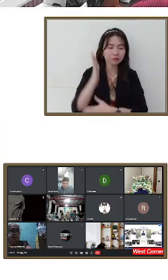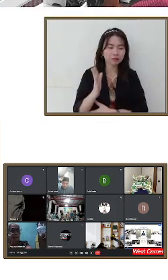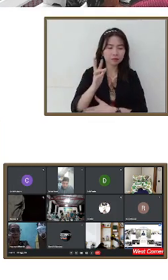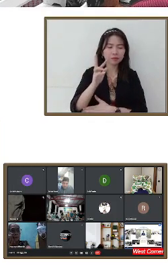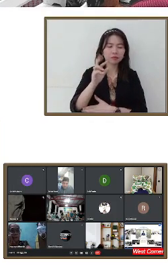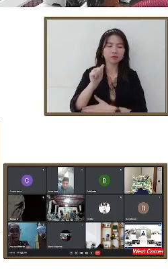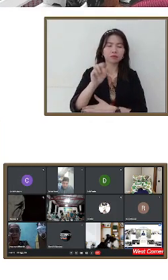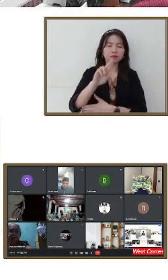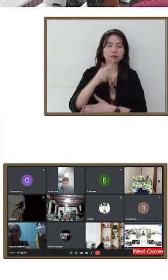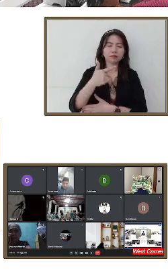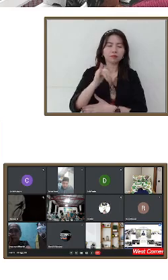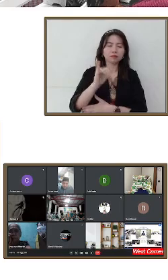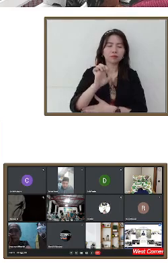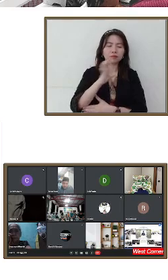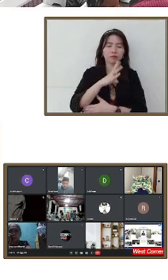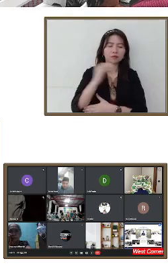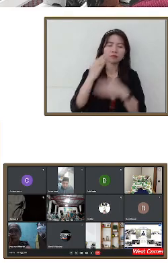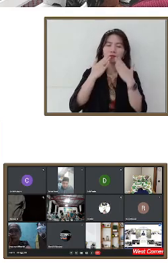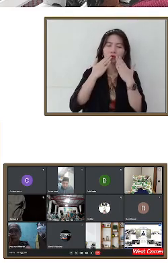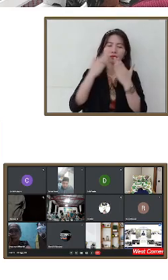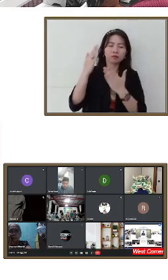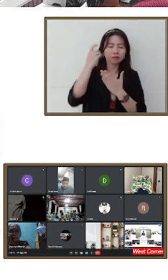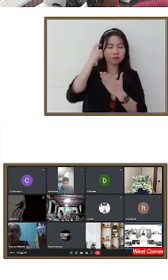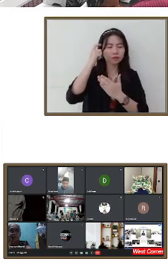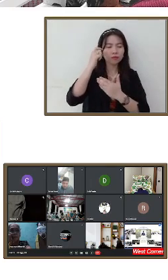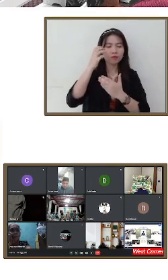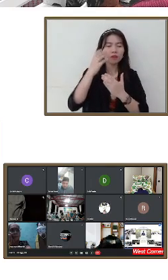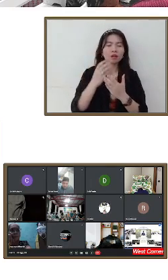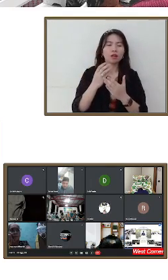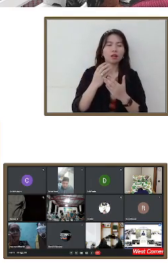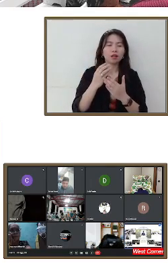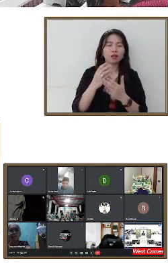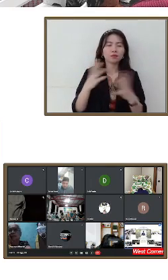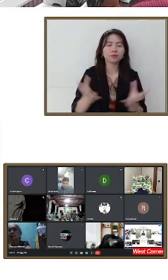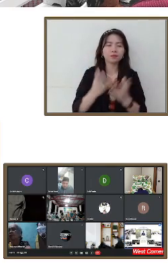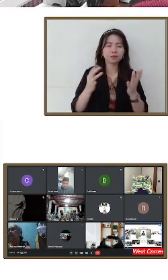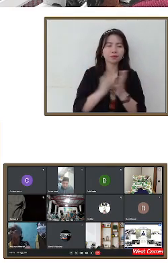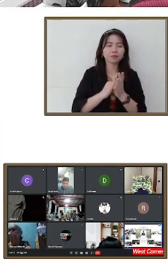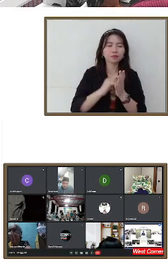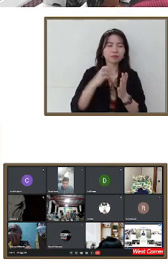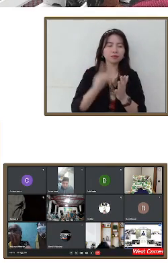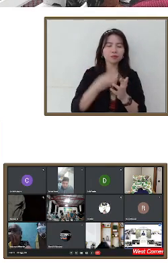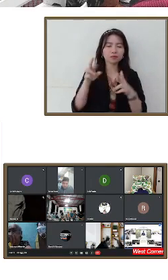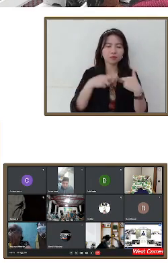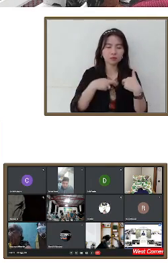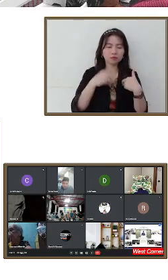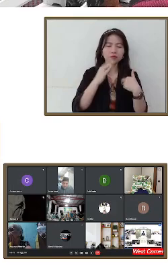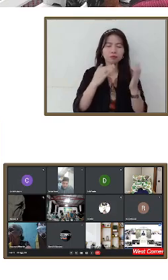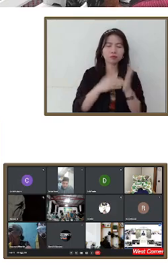sa hamon na ipinagkaloob niyo po sa kanya. Dalangin po namin, Panginoon, na patuloy niyo po itong